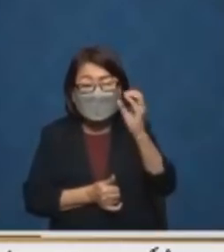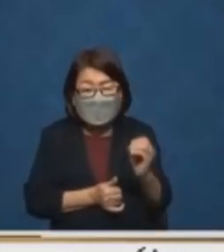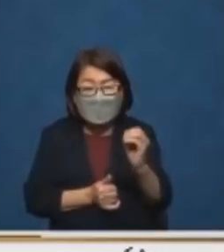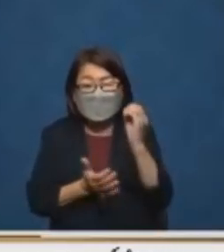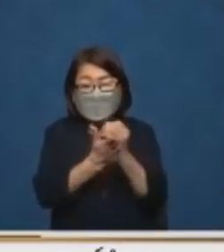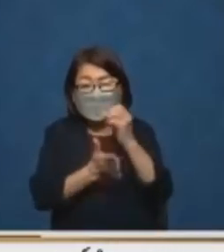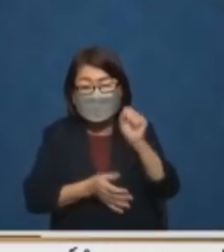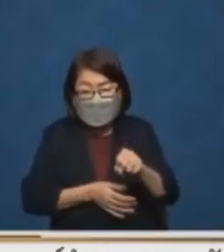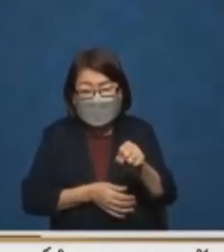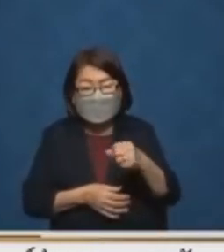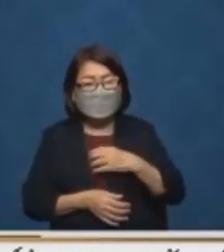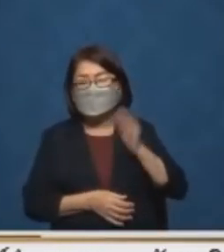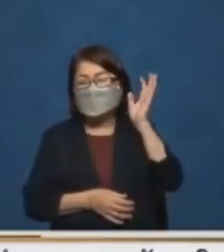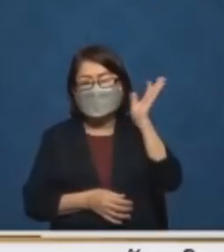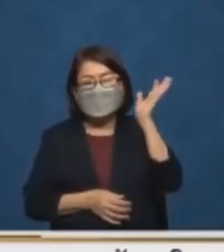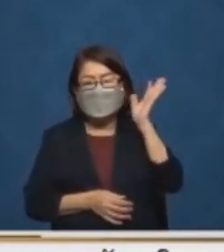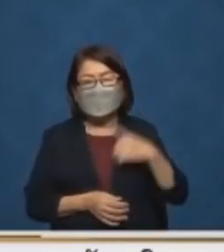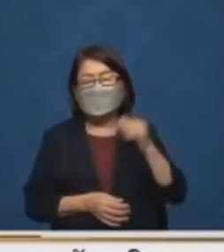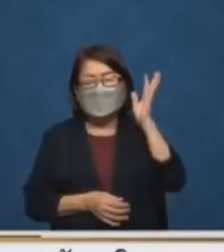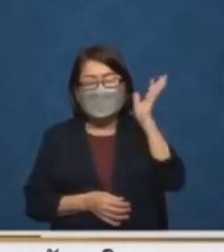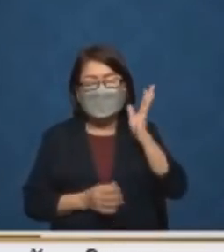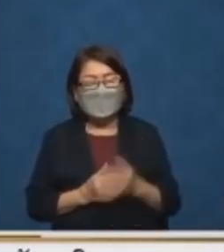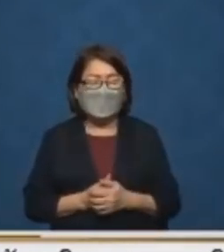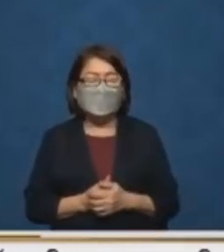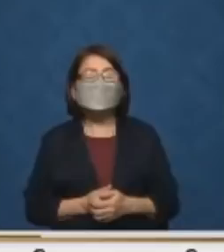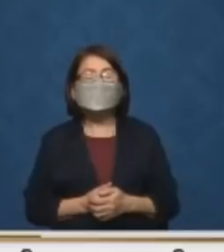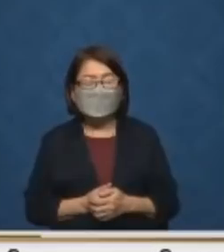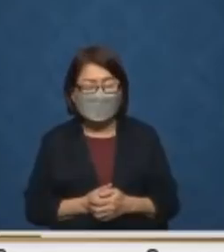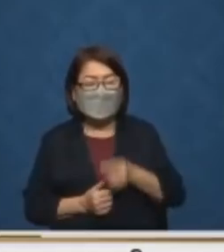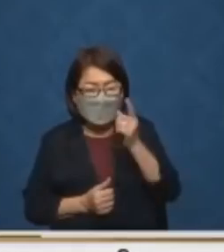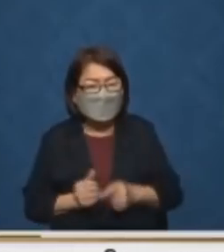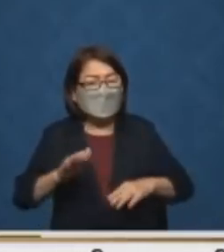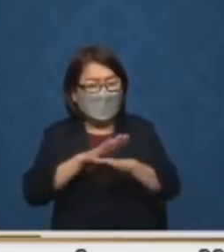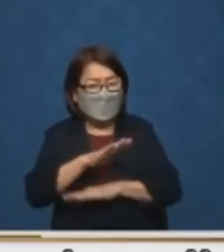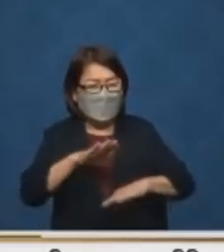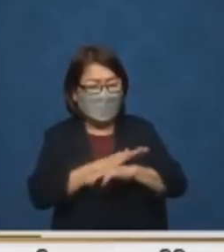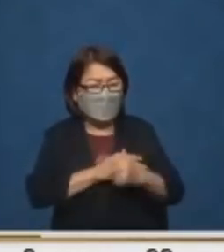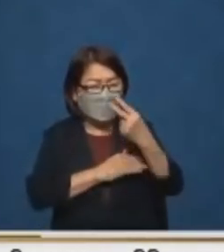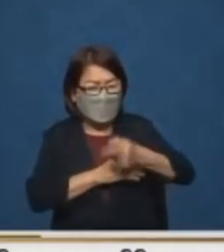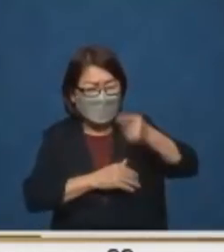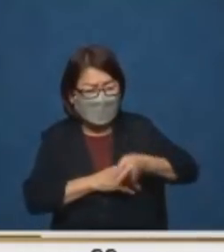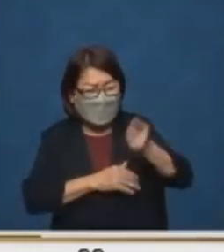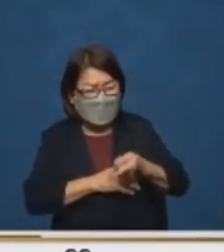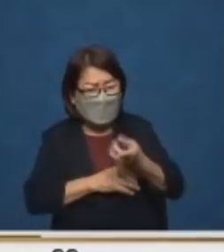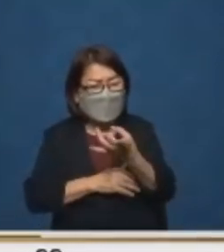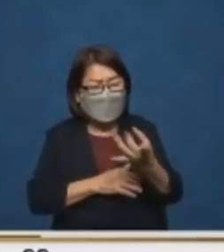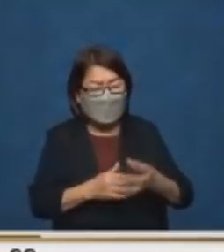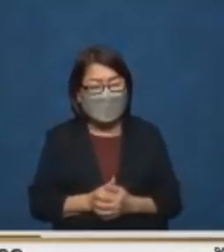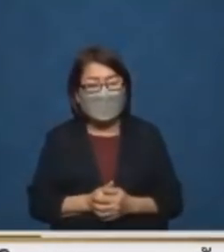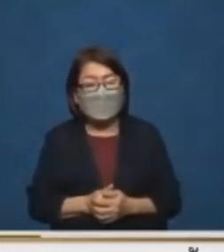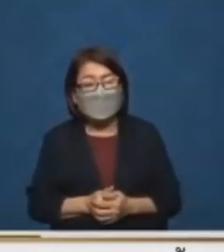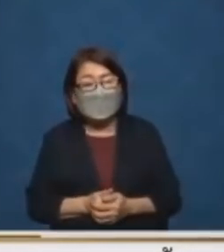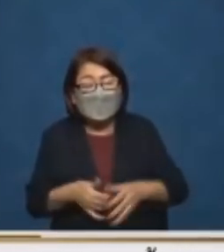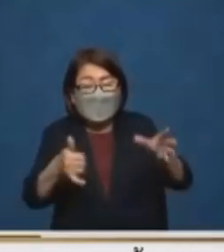ผมไม่เชื่อท่ปทานครับสิงเห่านี้ตองเป็นการพิสูรเพื่อหาคอดเจ็จริงต่อไปวาตัวเลขน